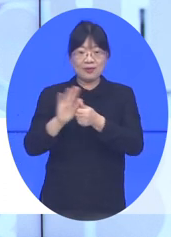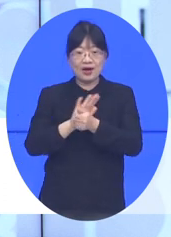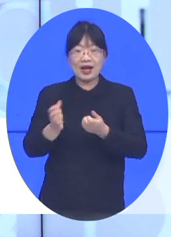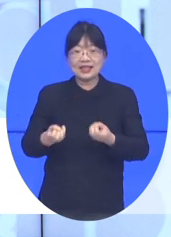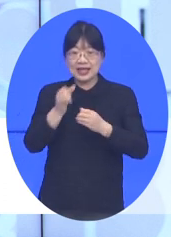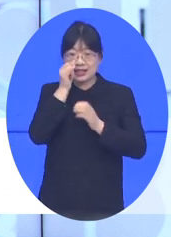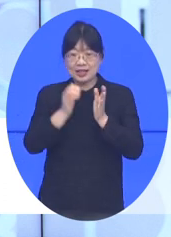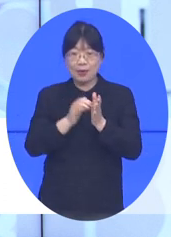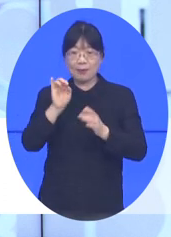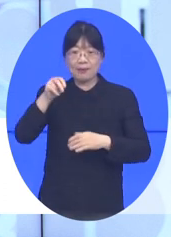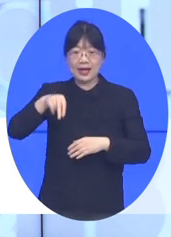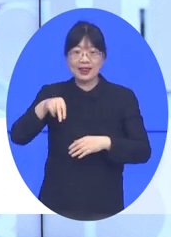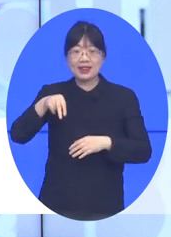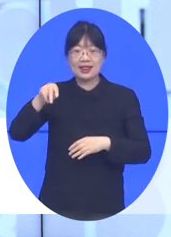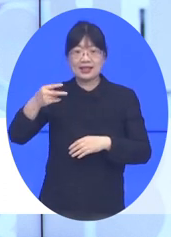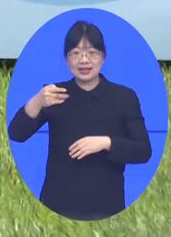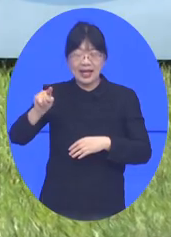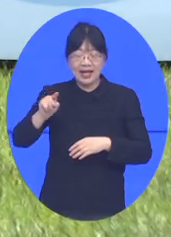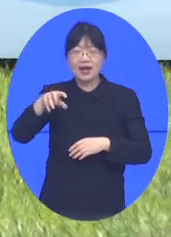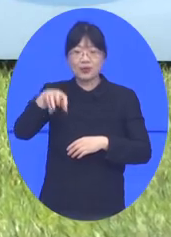페스타 현장, 함께 보시죠.